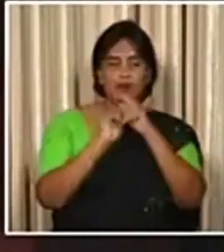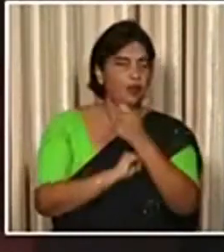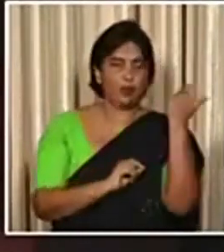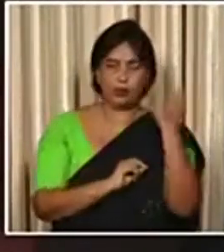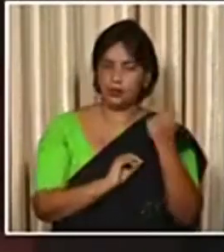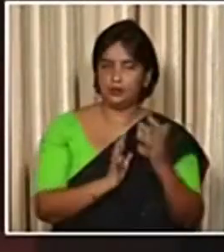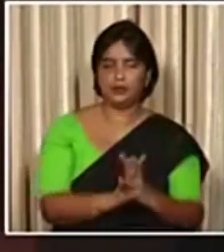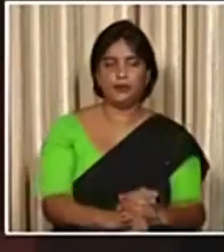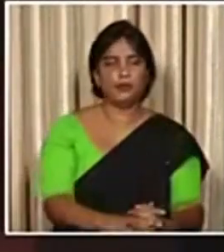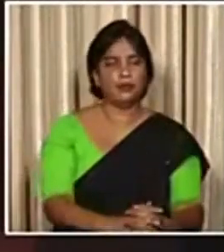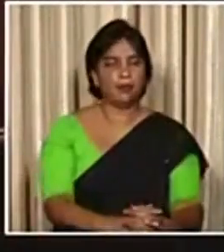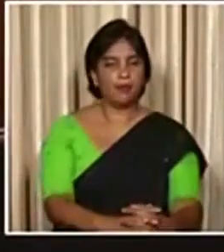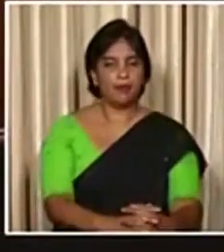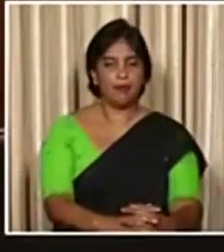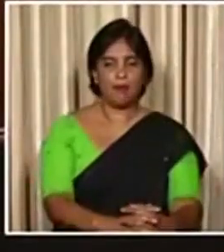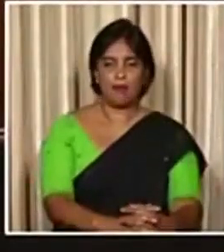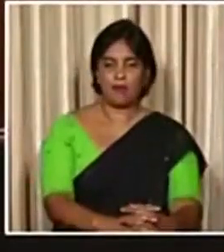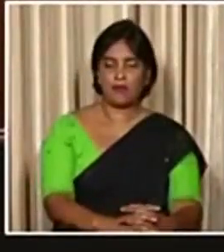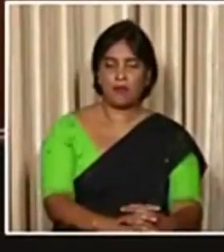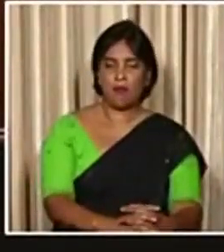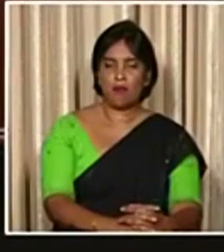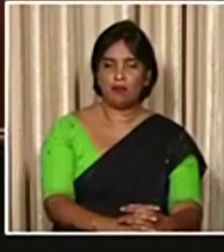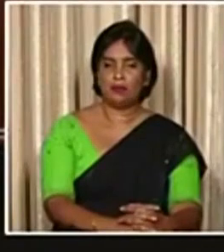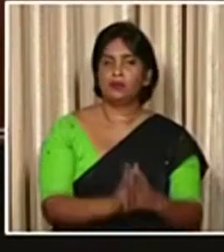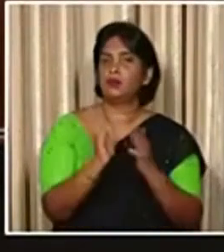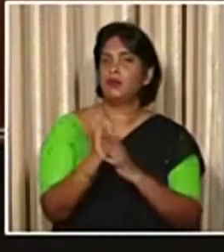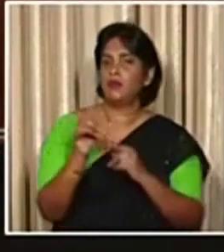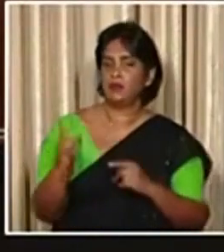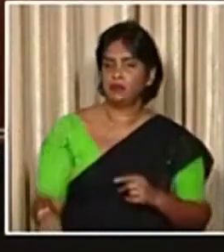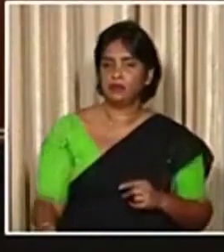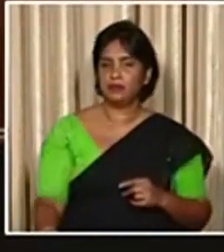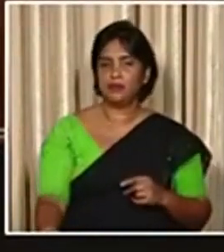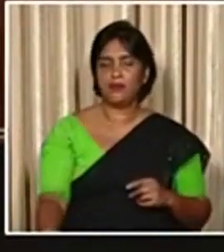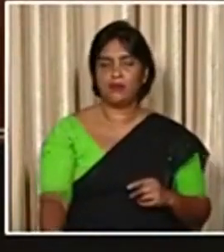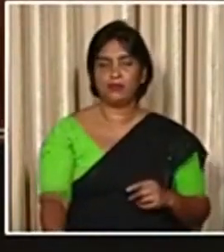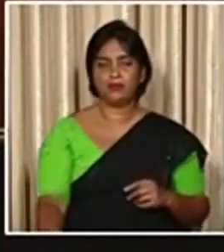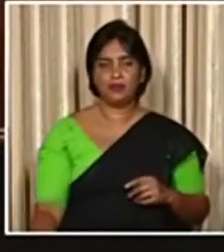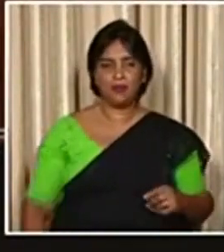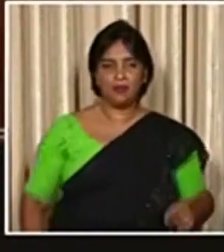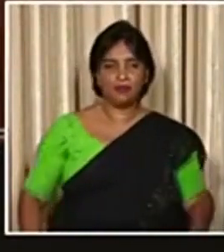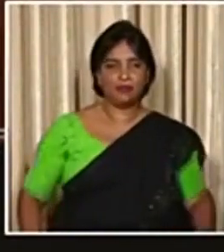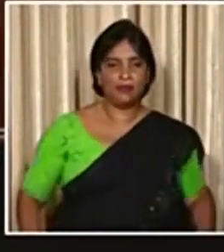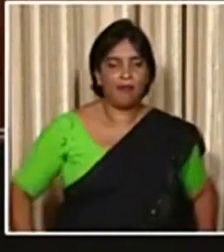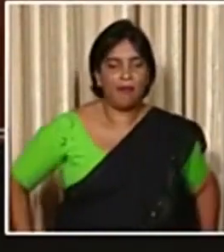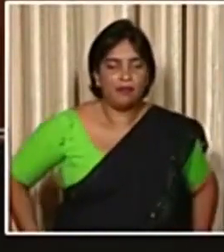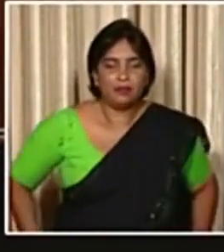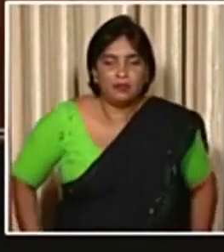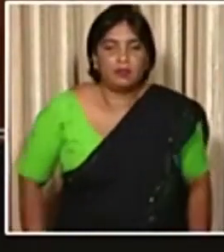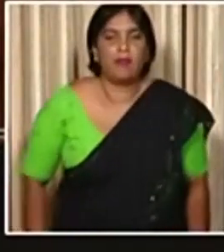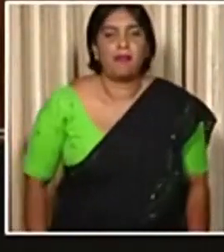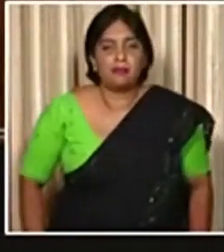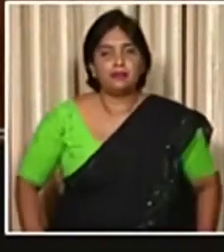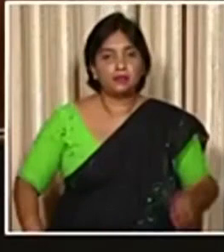ඉල්ලාස් කරගන්න. හරි. මොකද මරි කර්මන්තුමා ඉතින් ඔබතුමා ඔබතුමාට අයිති ප්‍රශ්නයක් නෙමෙයි. ගරු